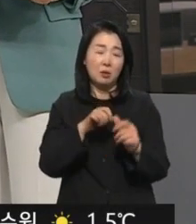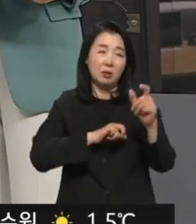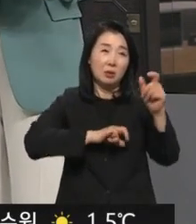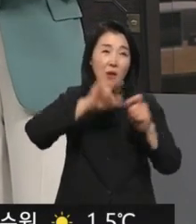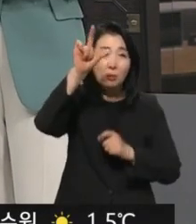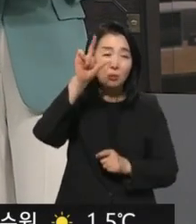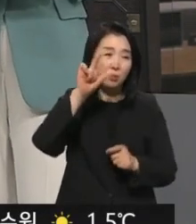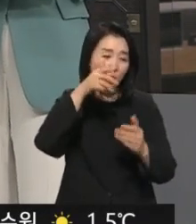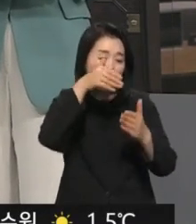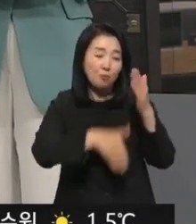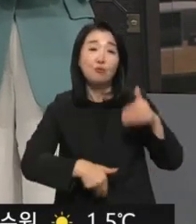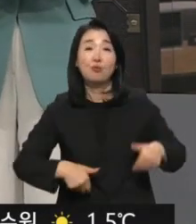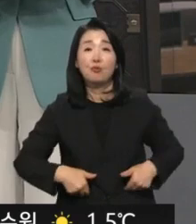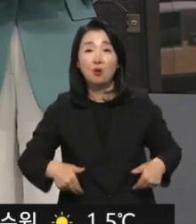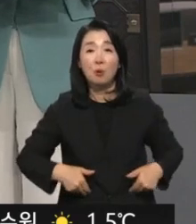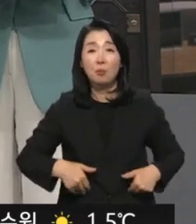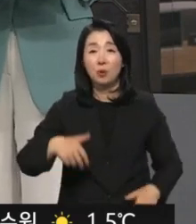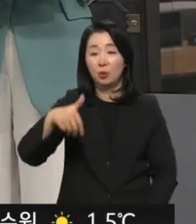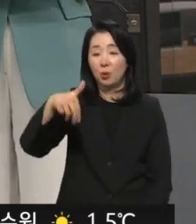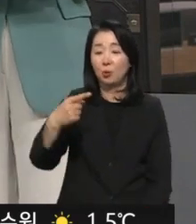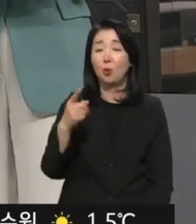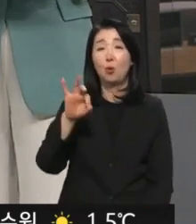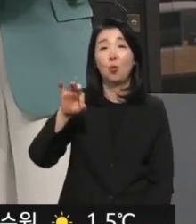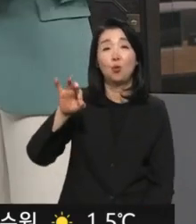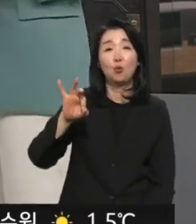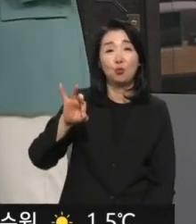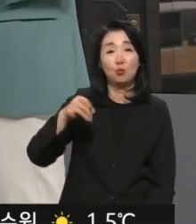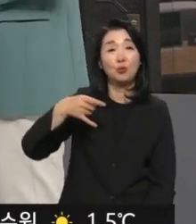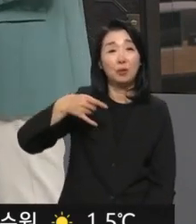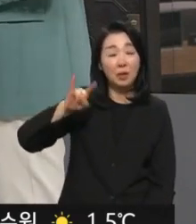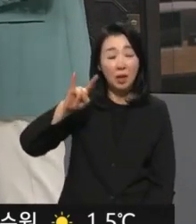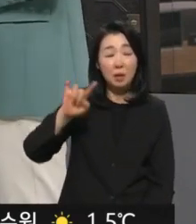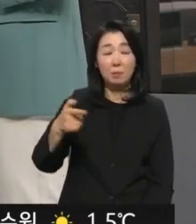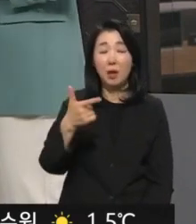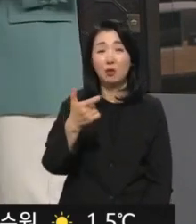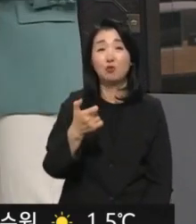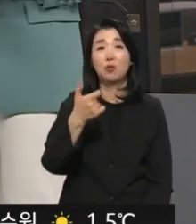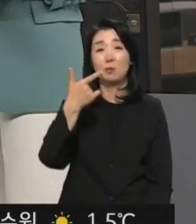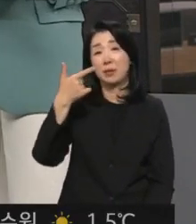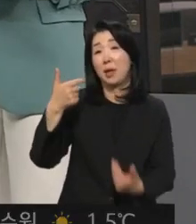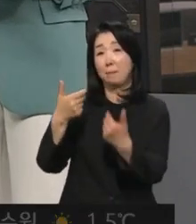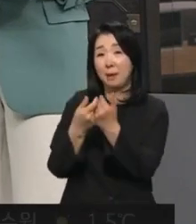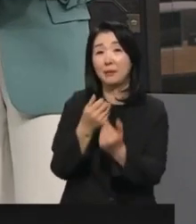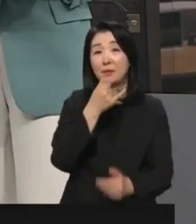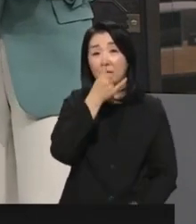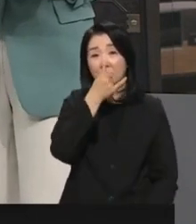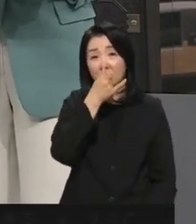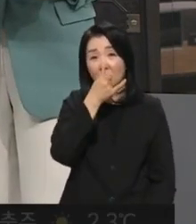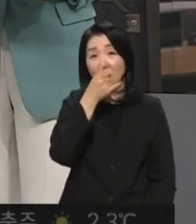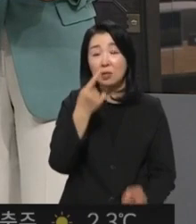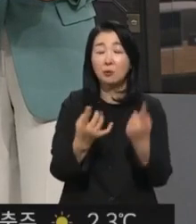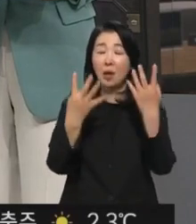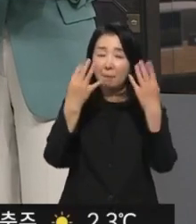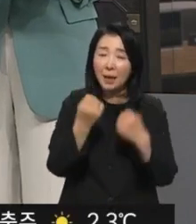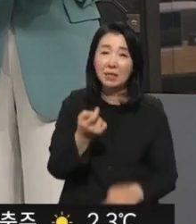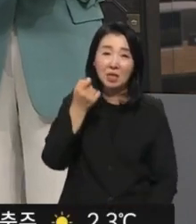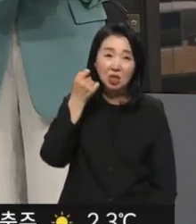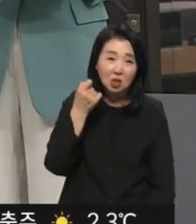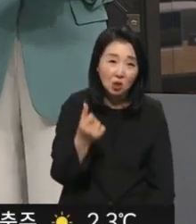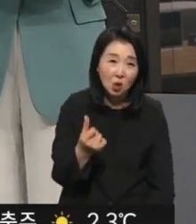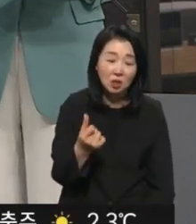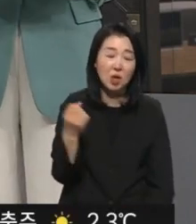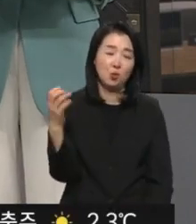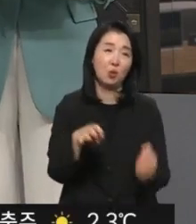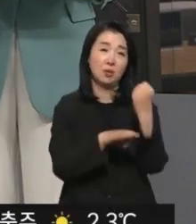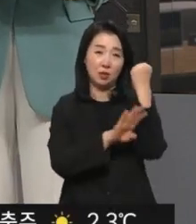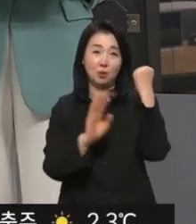되느냐입니다. 노웅래 의원의 체포동의안 161명이 반대 표결을 했었죠. 이보다 맞느냐 적으냐 또